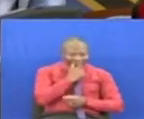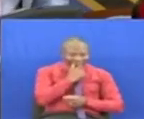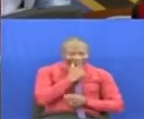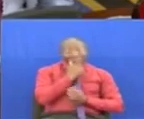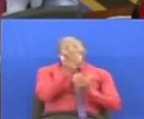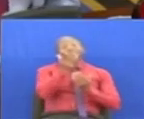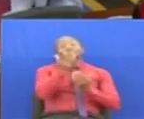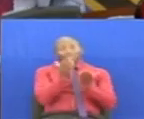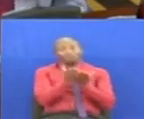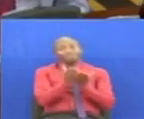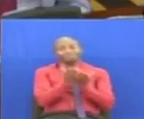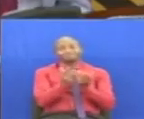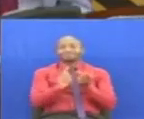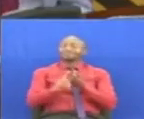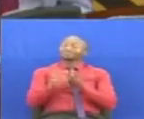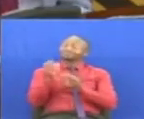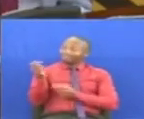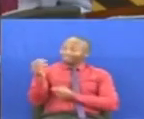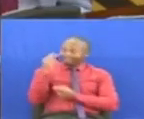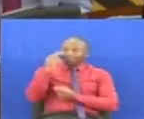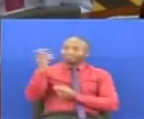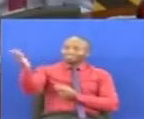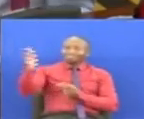mheshimiwa mpango namba angalia mbele,